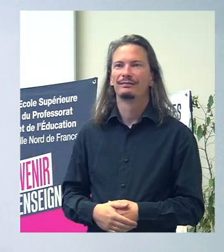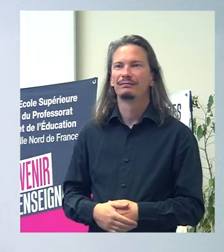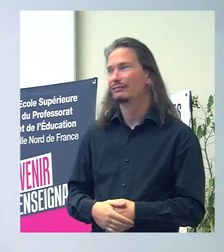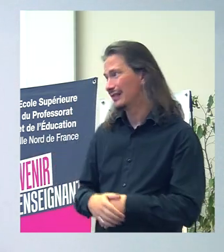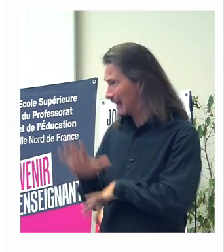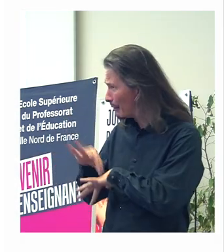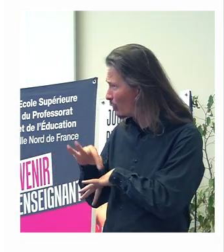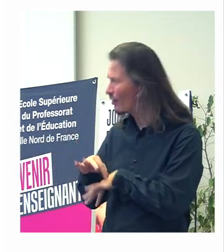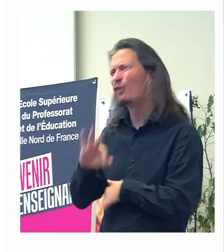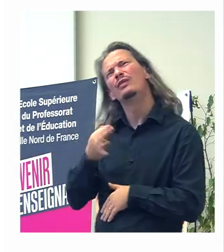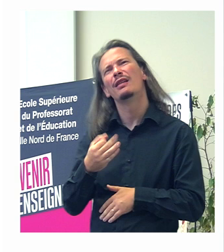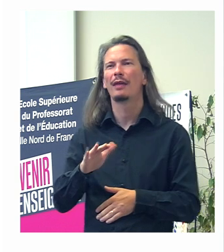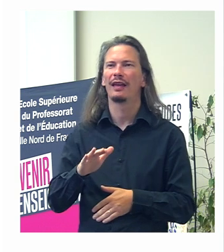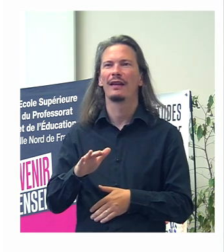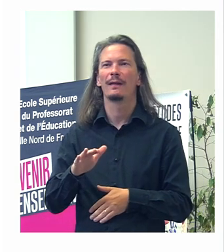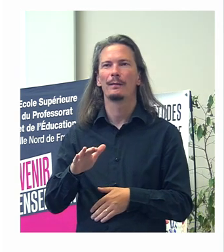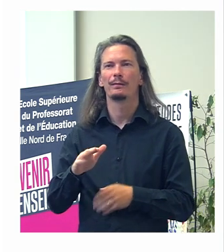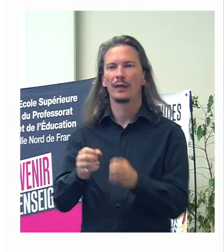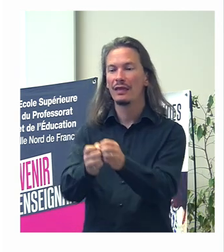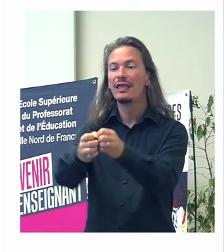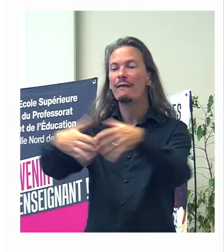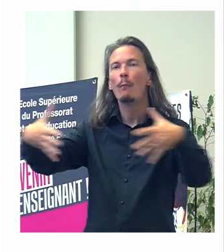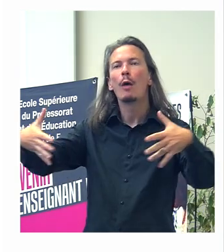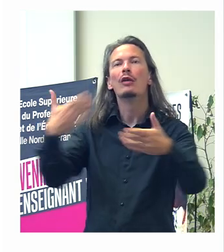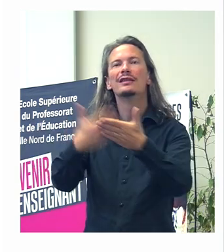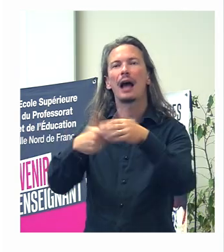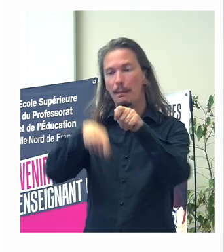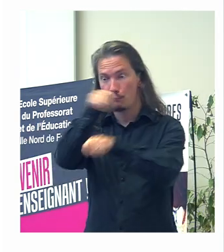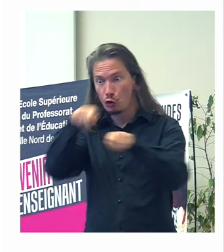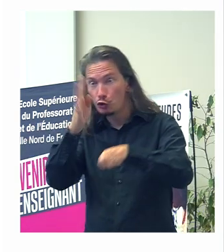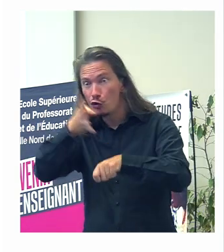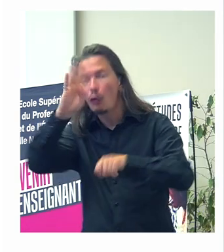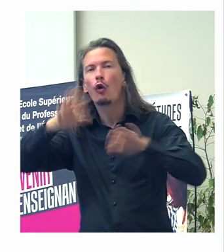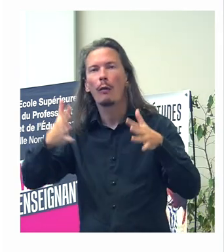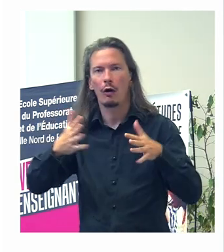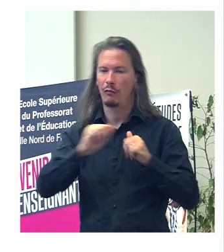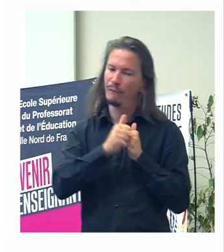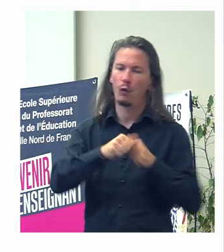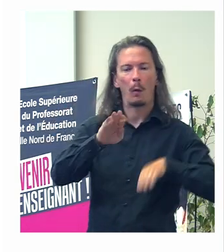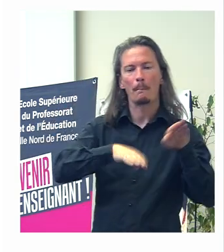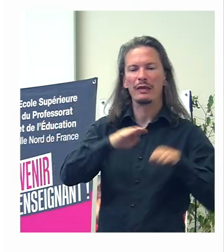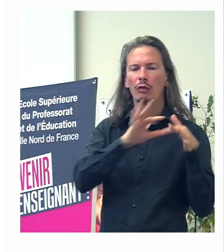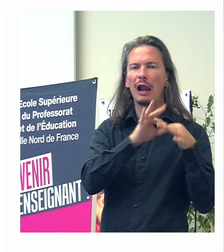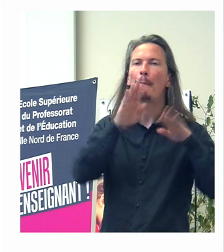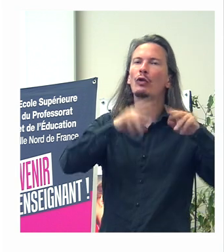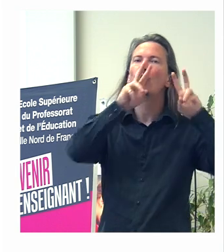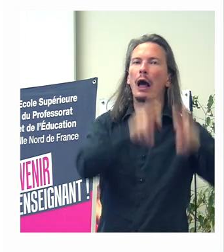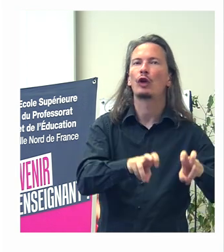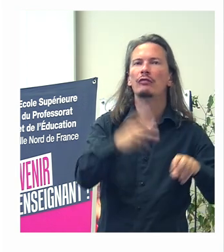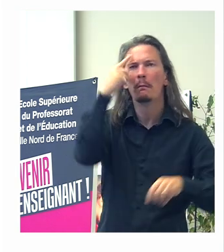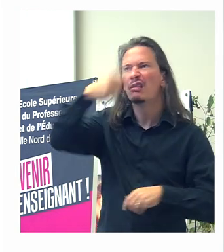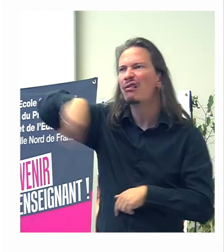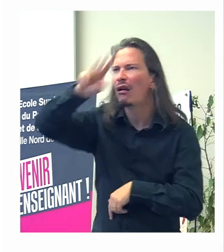Encore 5 minutes. Mais comment mesurer ce développement? C'est vraiment une question de méthodologie de la recherche. Donc, si ça intéresse